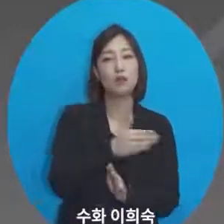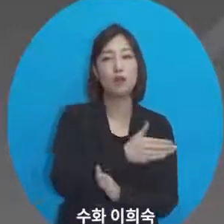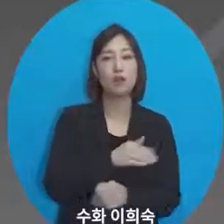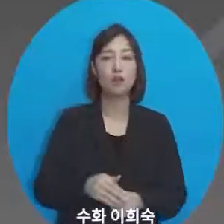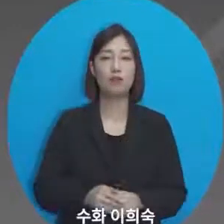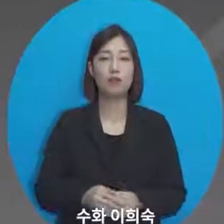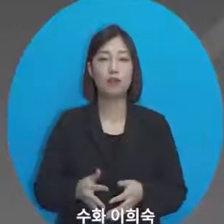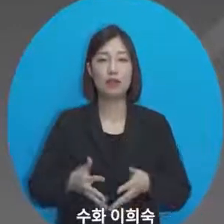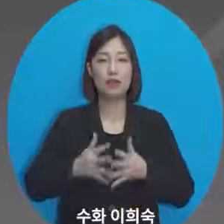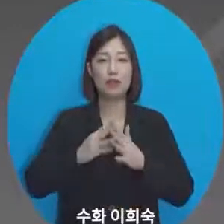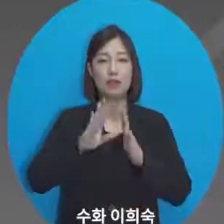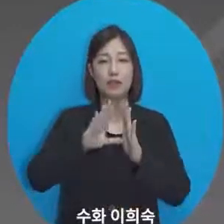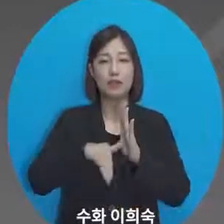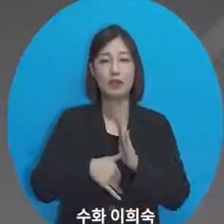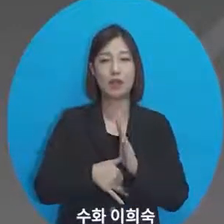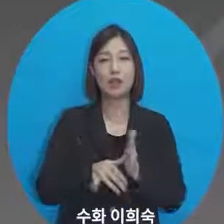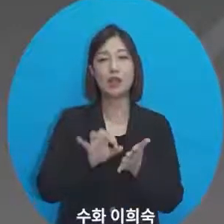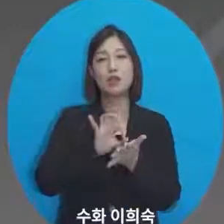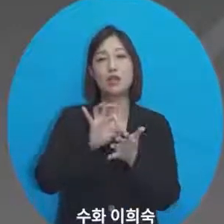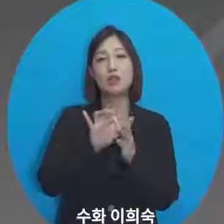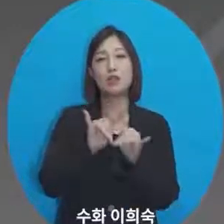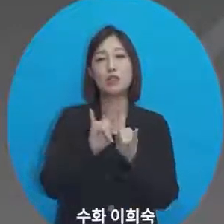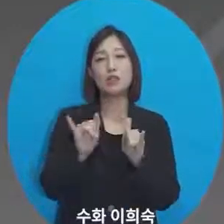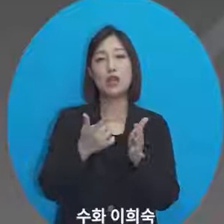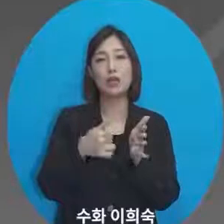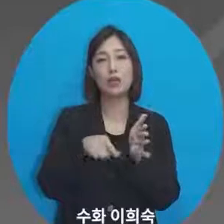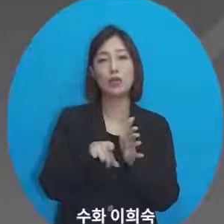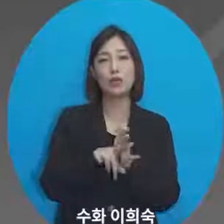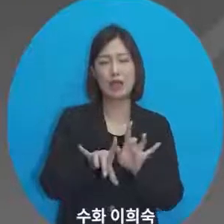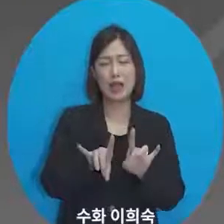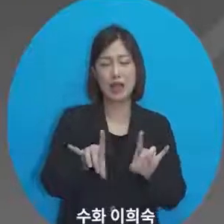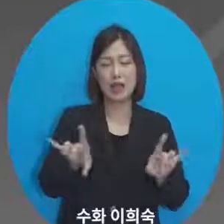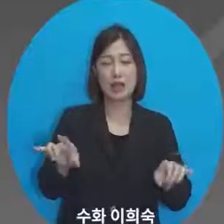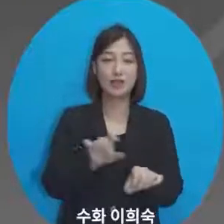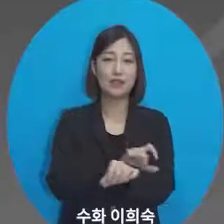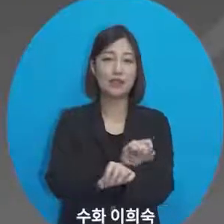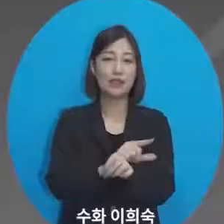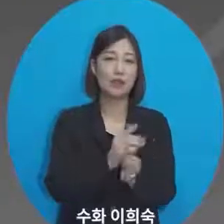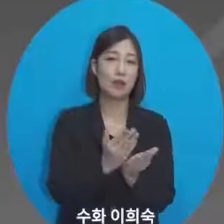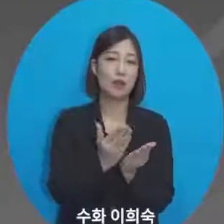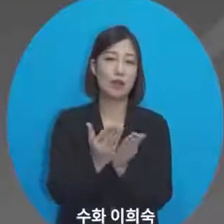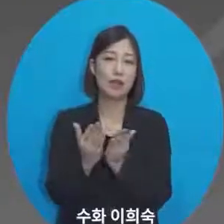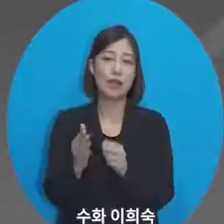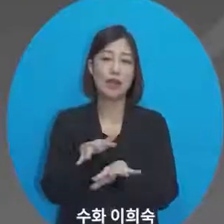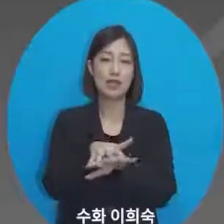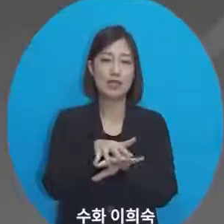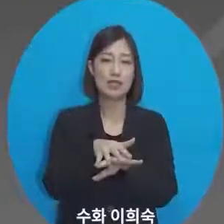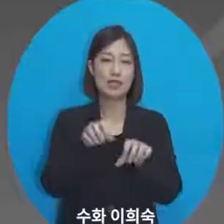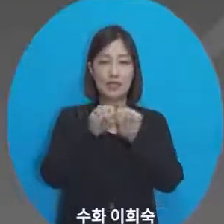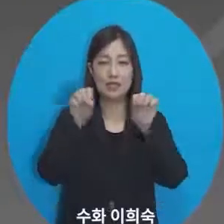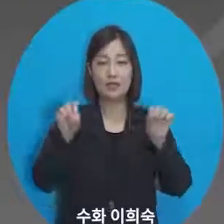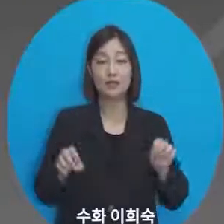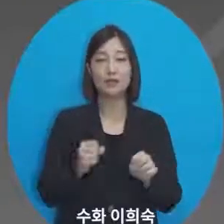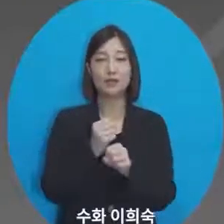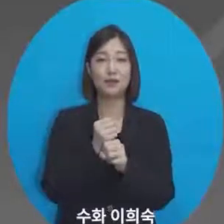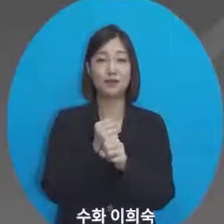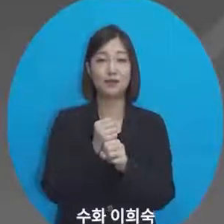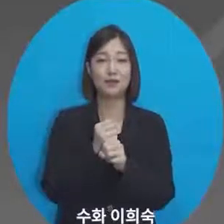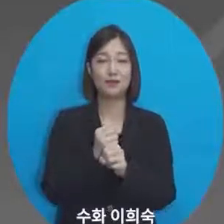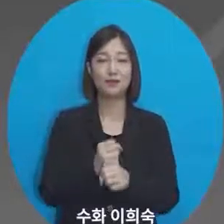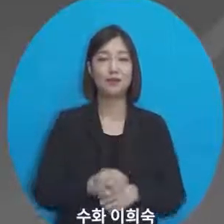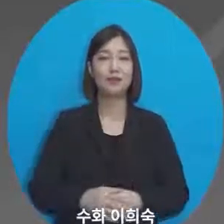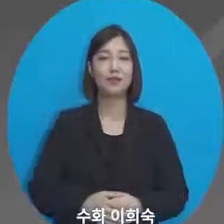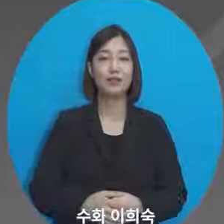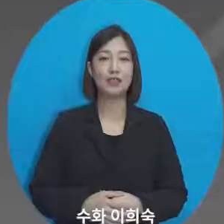때 그 이용자의 다양한 요구를 반영하는 그런 시스템이 갖추어져 있다라는 내용이 첫 번째